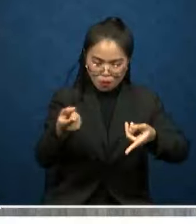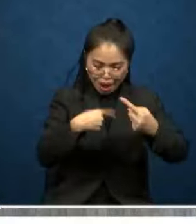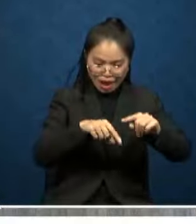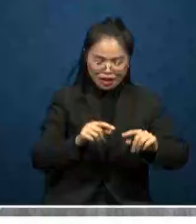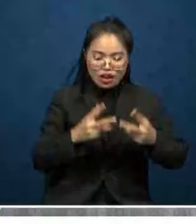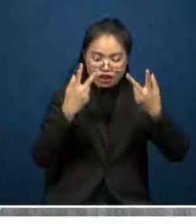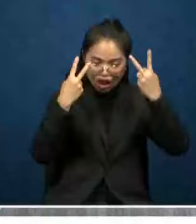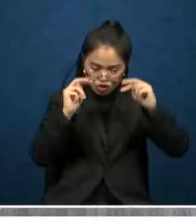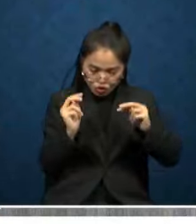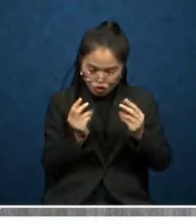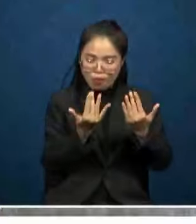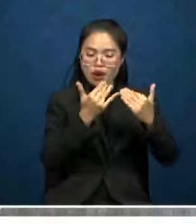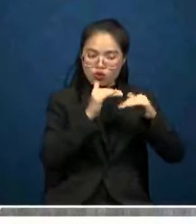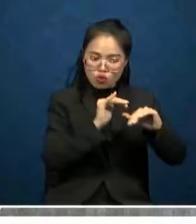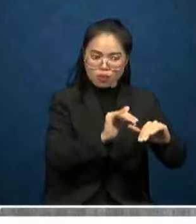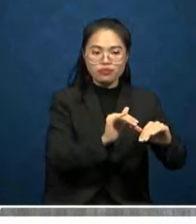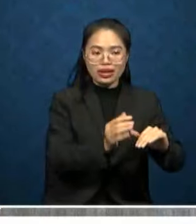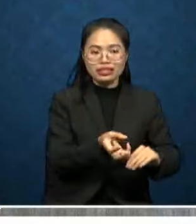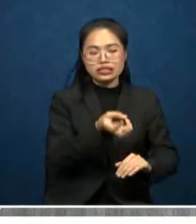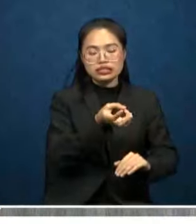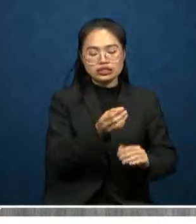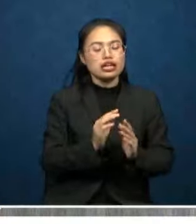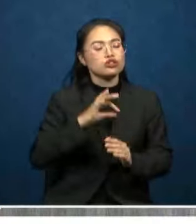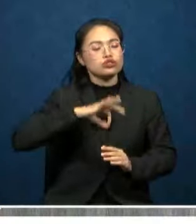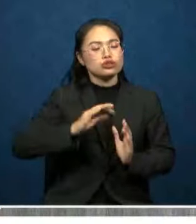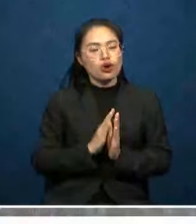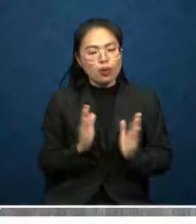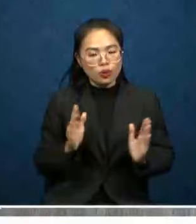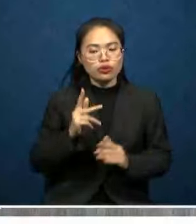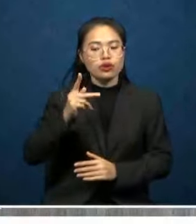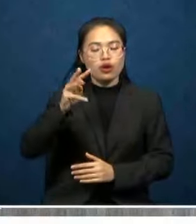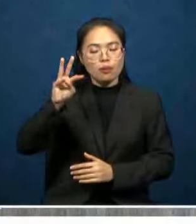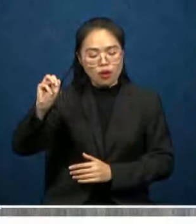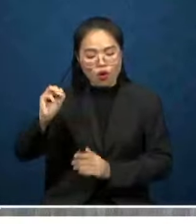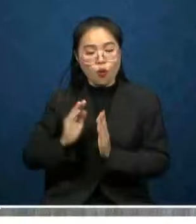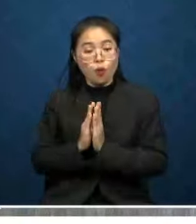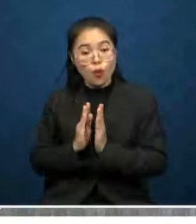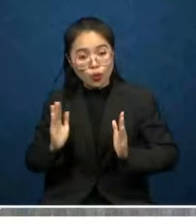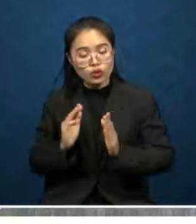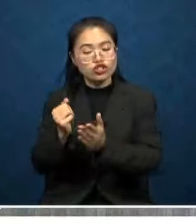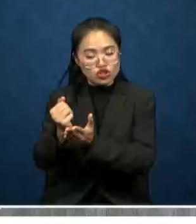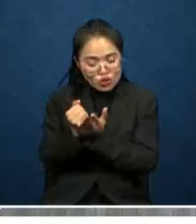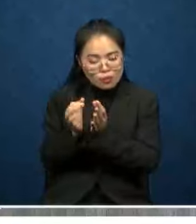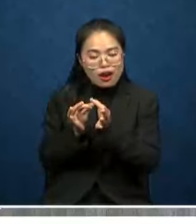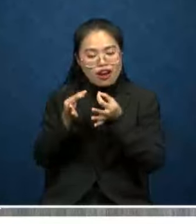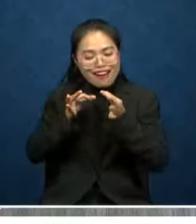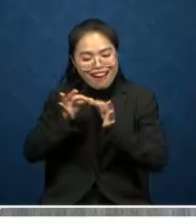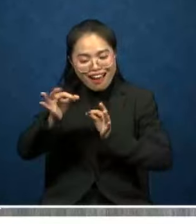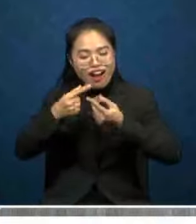ครับก็ขอบพระคุณที่ท่านมาขอบพระคุณท่านรัฐมนตรีที่ท่านได้กรุณาตอบข้อ